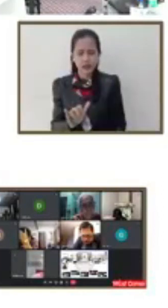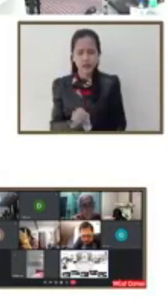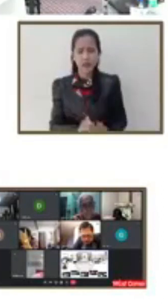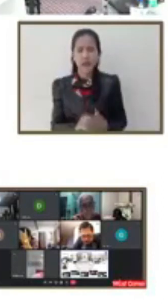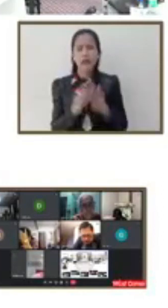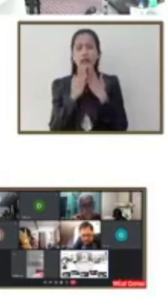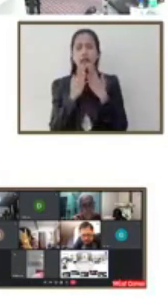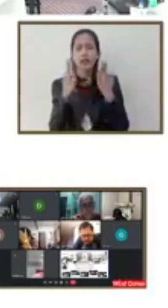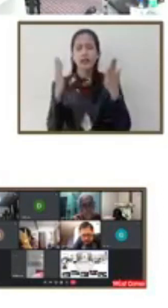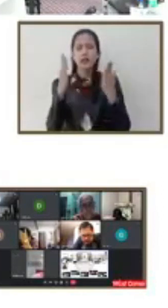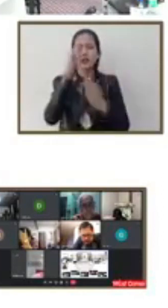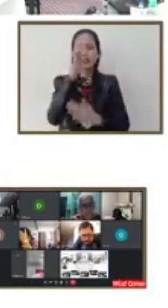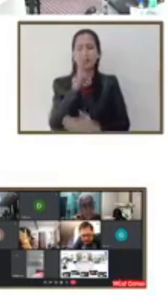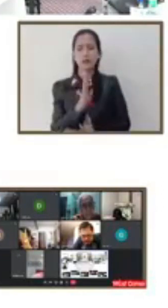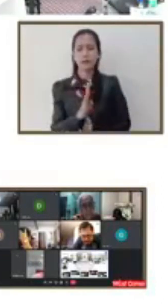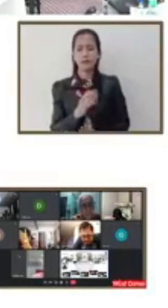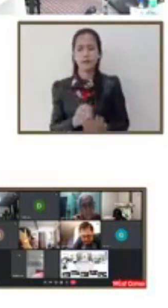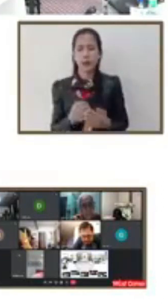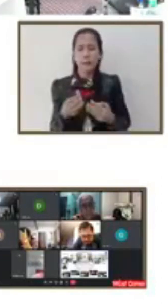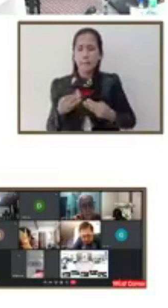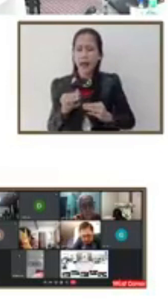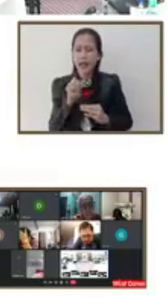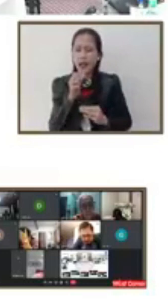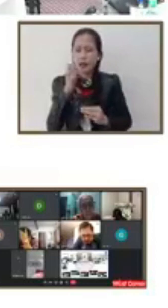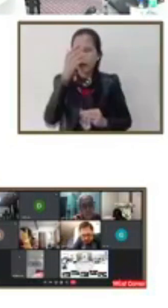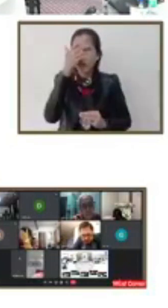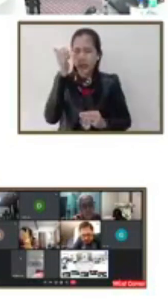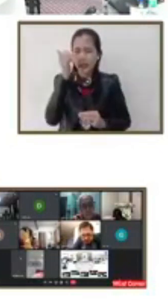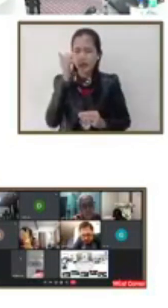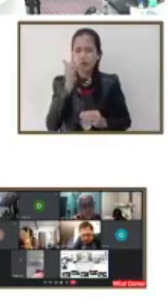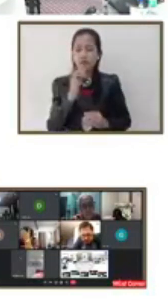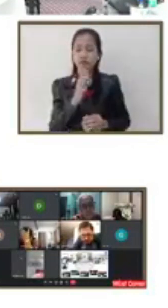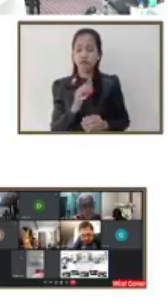Salamat po, O Diyos. Naway huwag po itong makalimutan ng bawat anak ninyo ngayon.